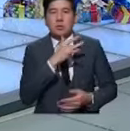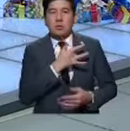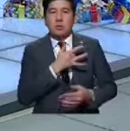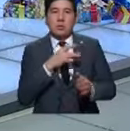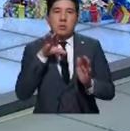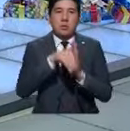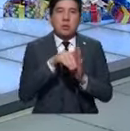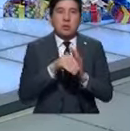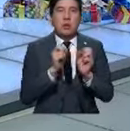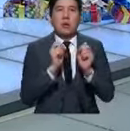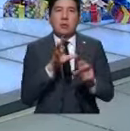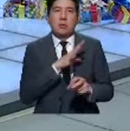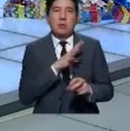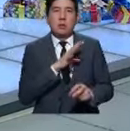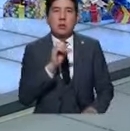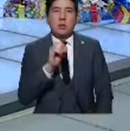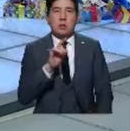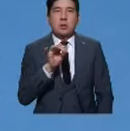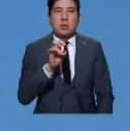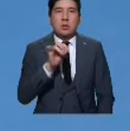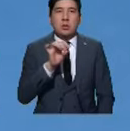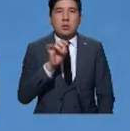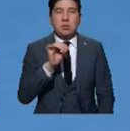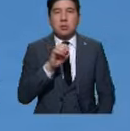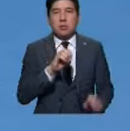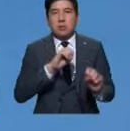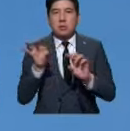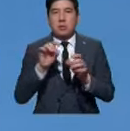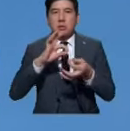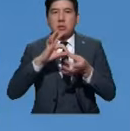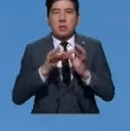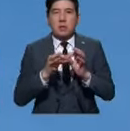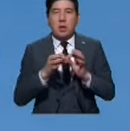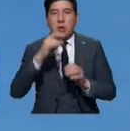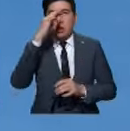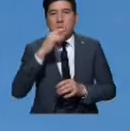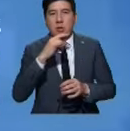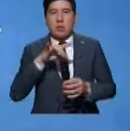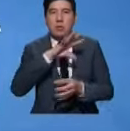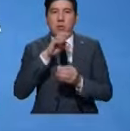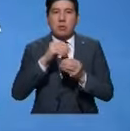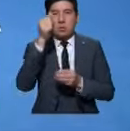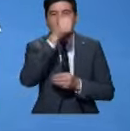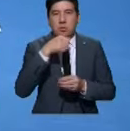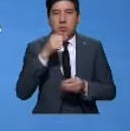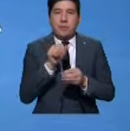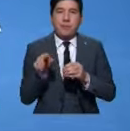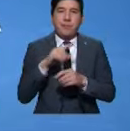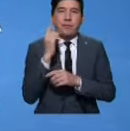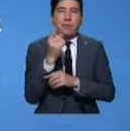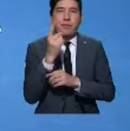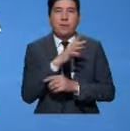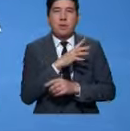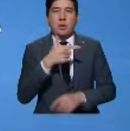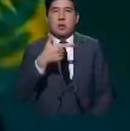планеты. Как это было, расскажет Ергали Рамазанова. Казахстанцы весь год громко заявляли о себе на весь мир, благодаря